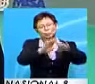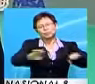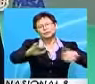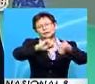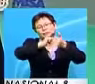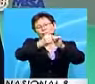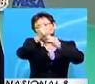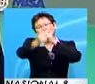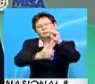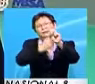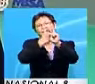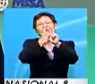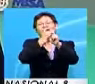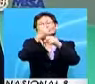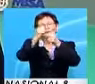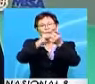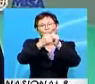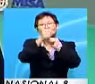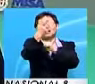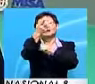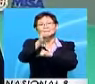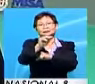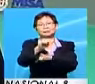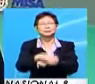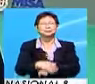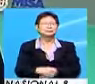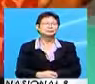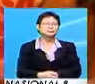Sukan RTM.